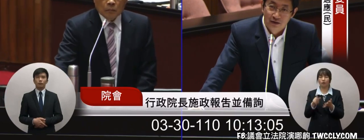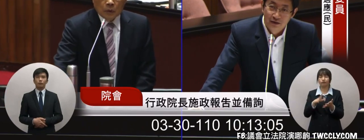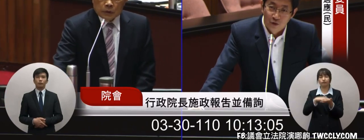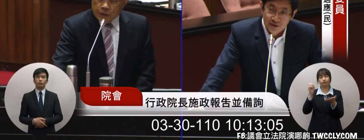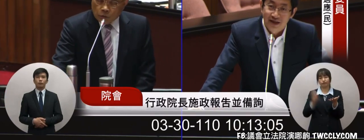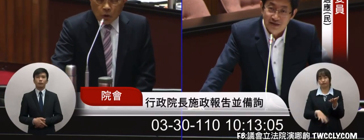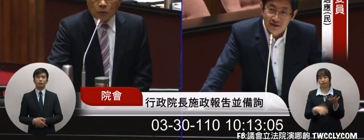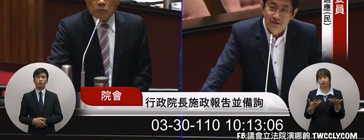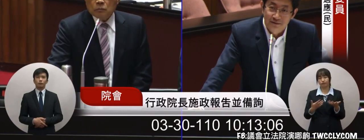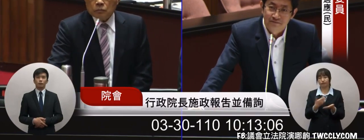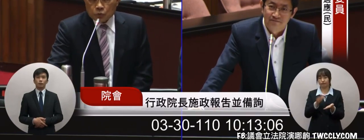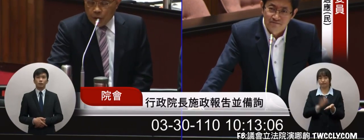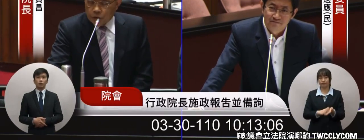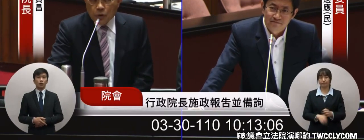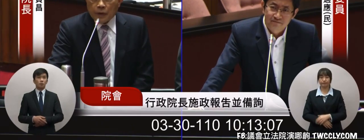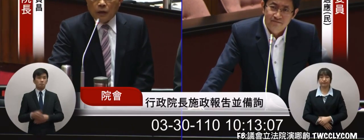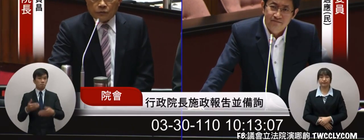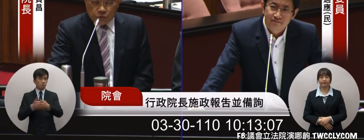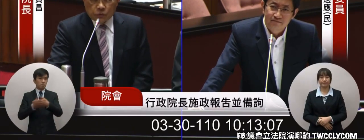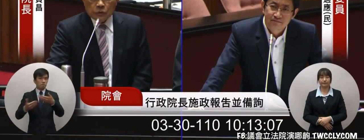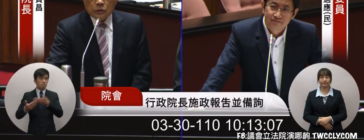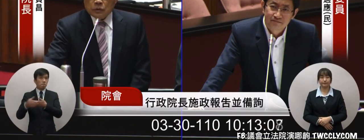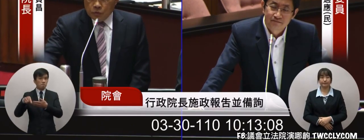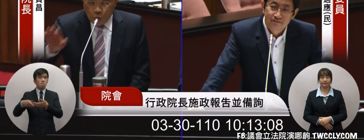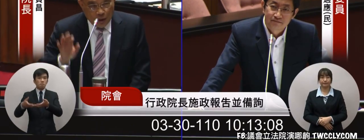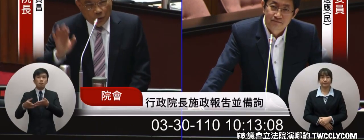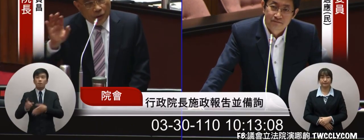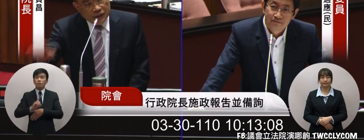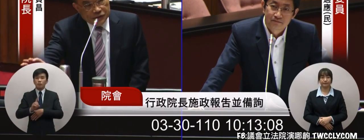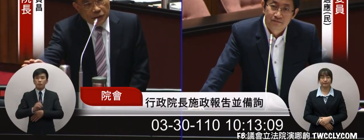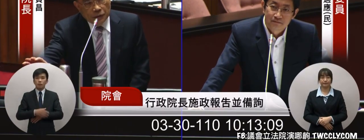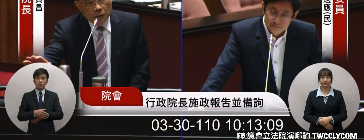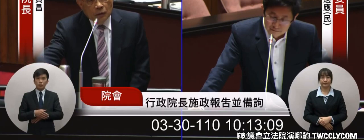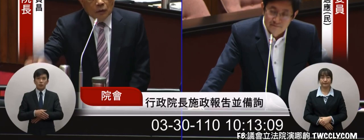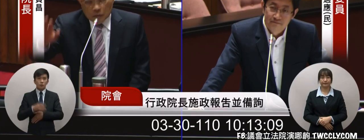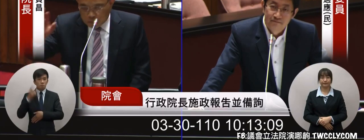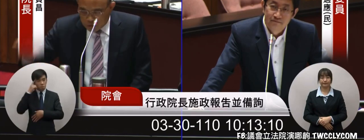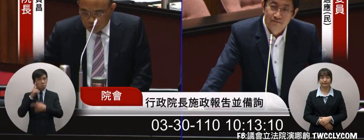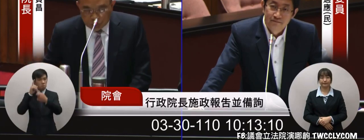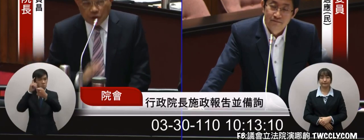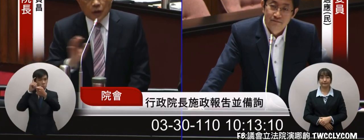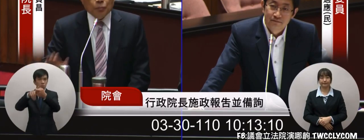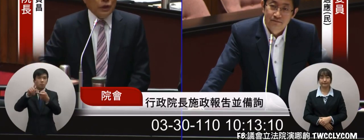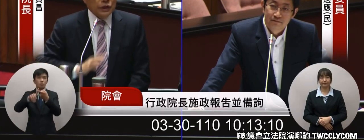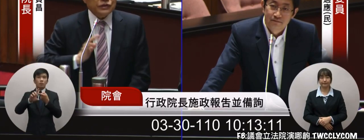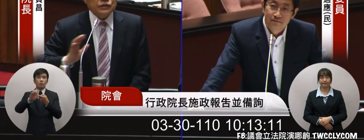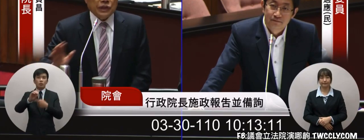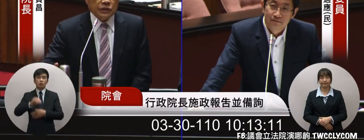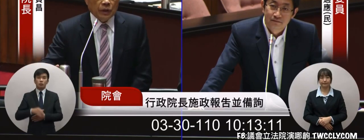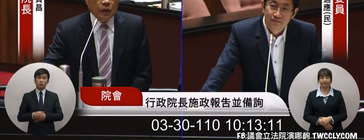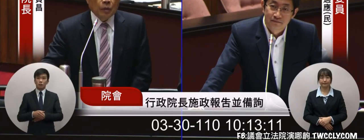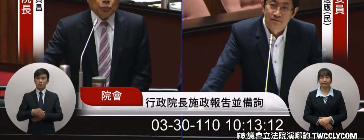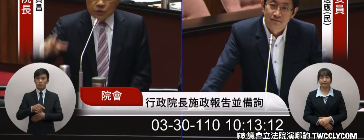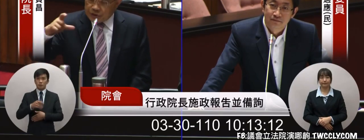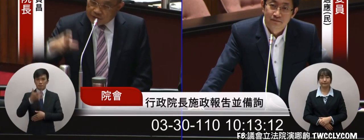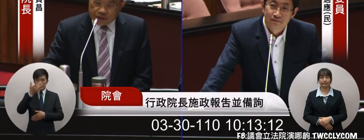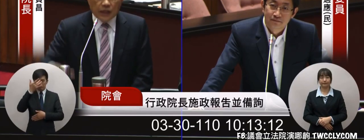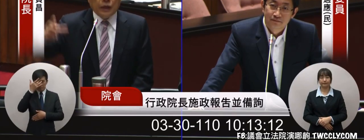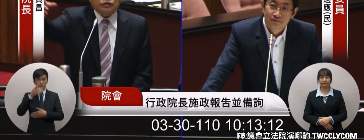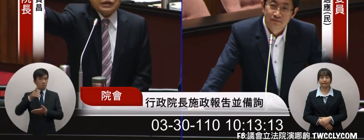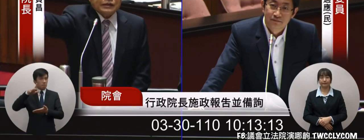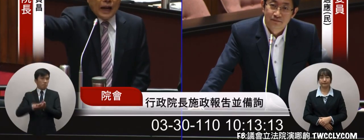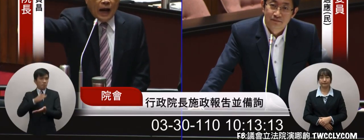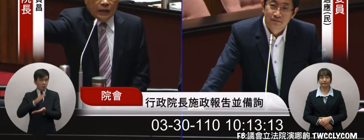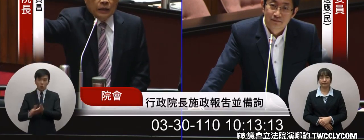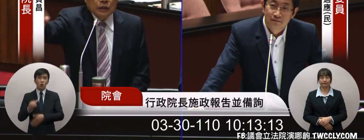算了交通最重要是有沒有遠見事情能不能一次解決不是解